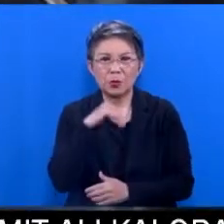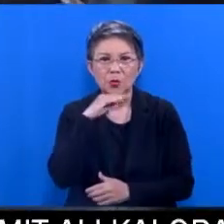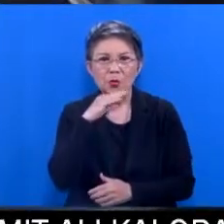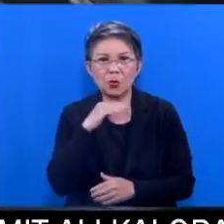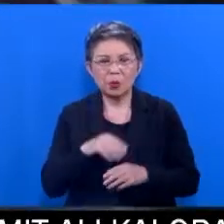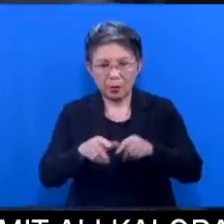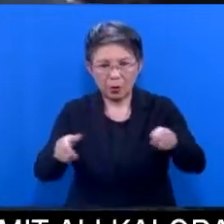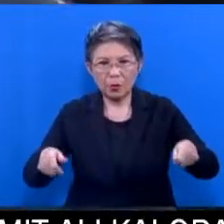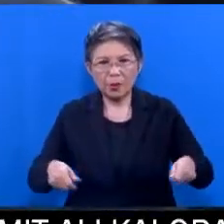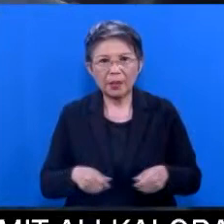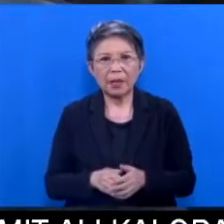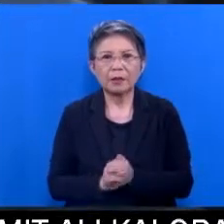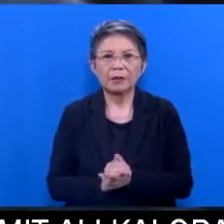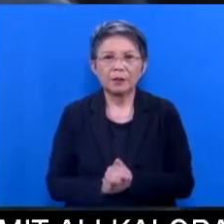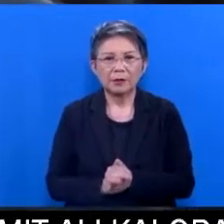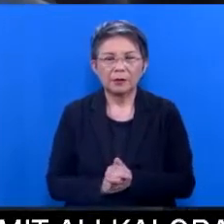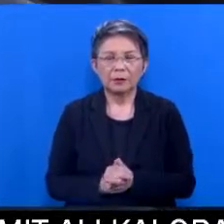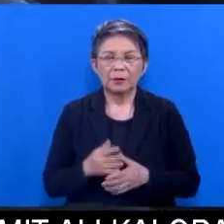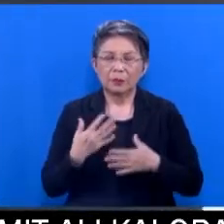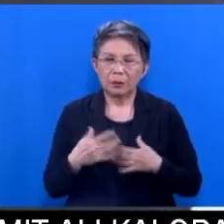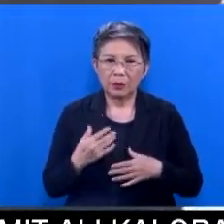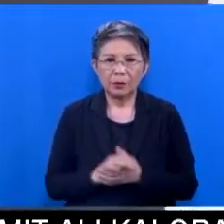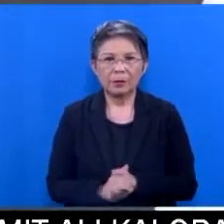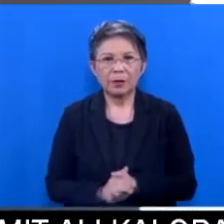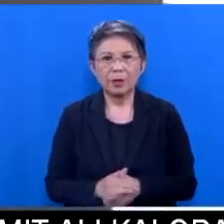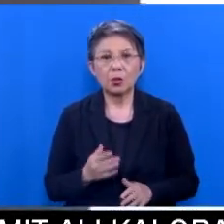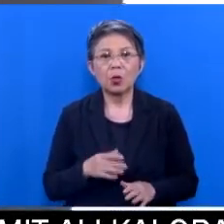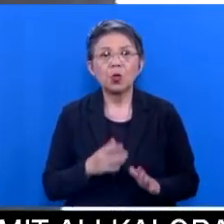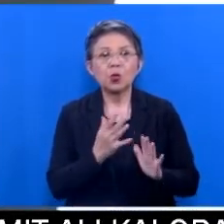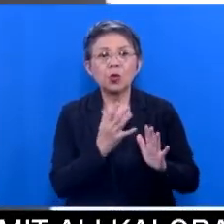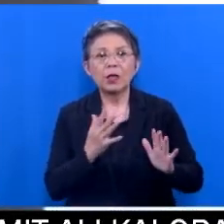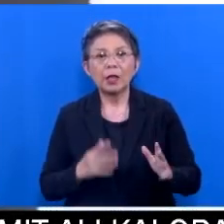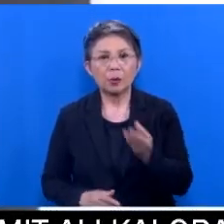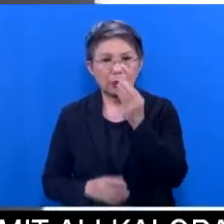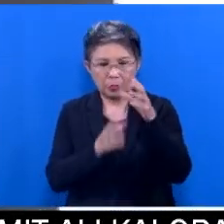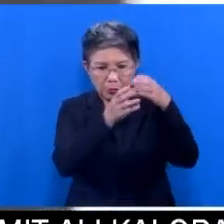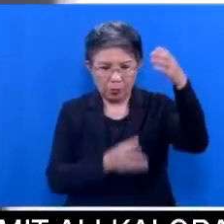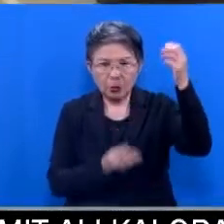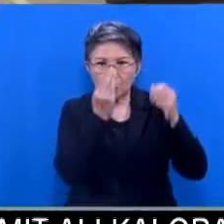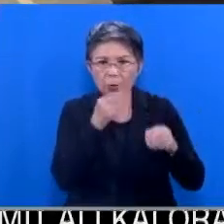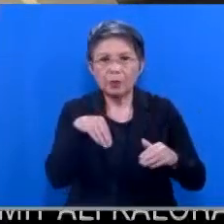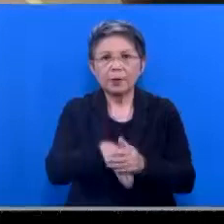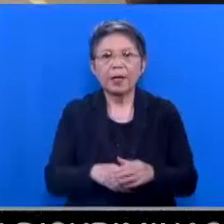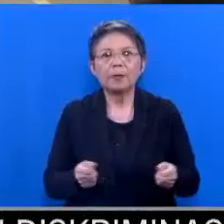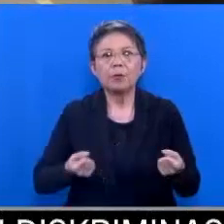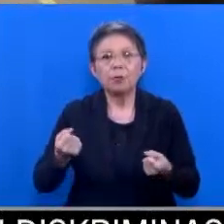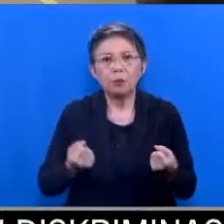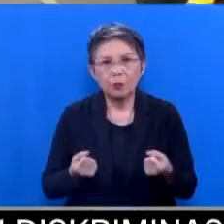mendapat ruangan, pasien yang sudah mengalami penurunan oksigen terpaksa diberi infus di dalam ambulans.